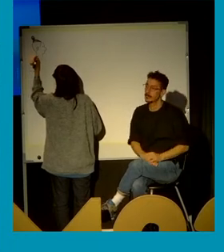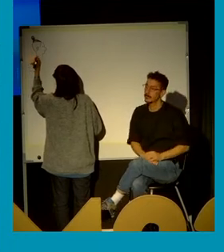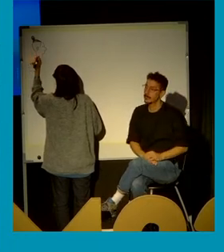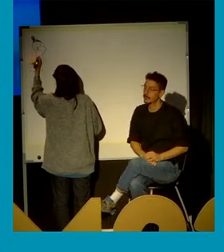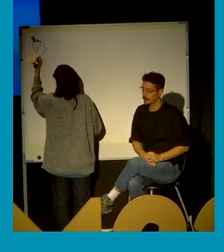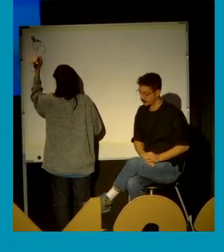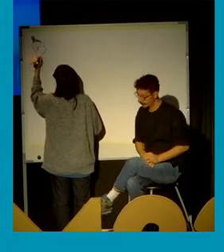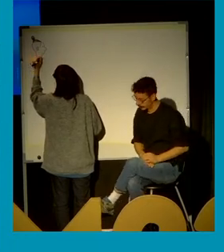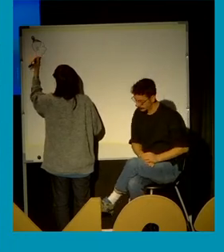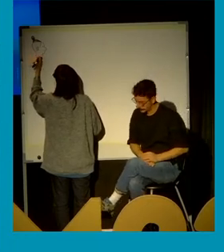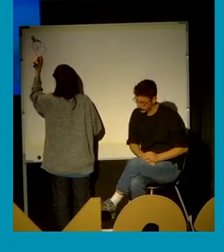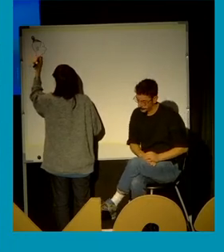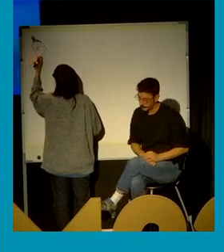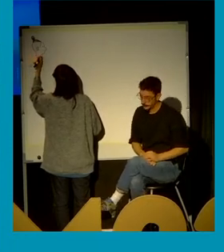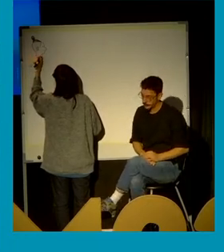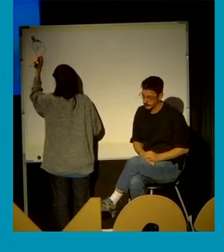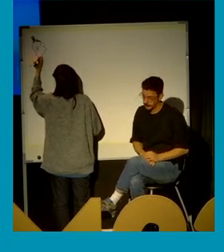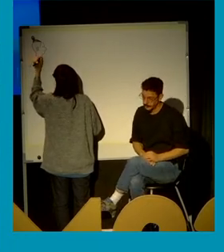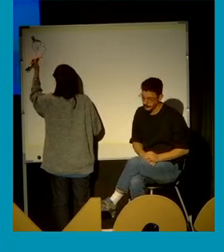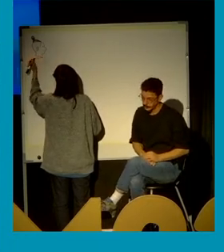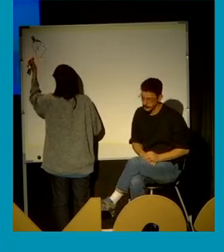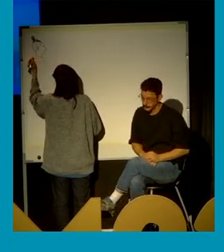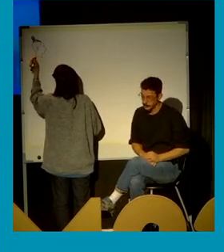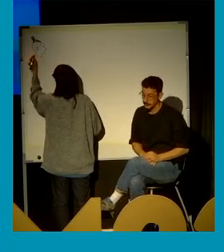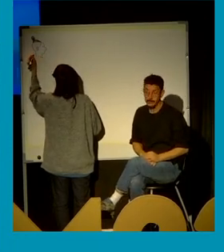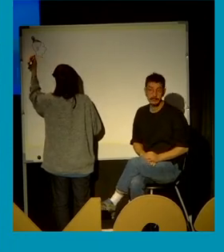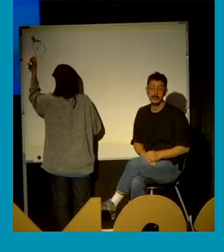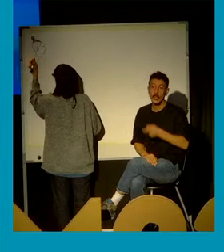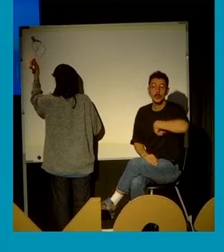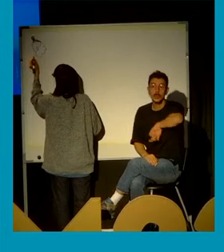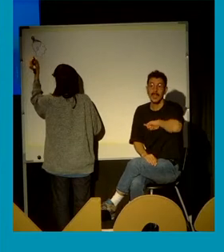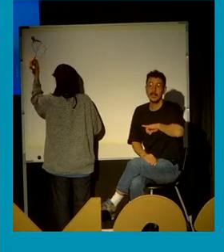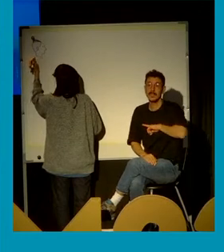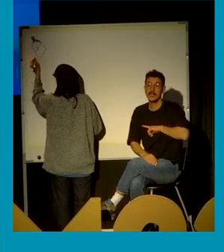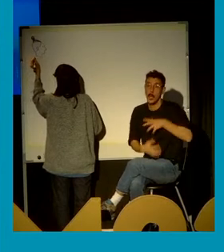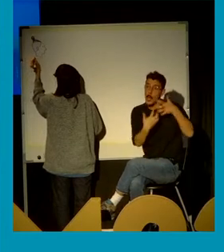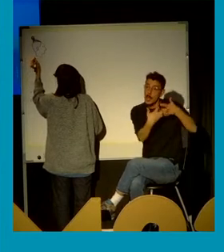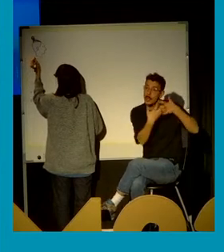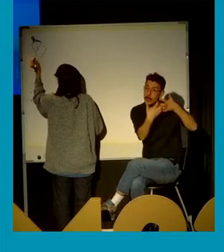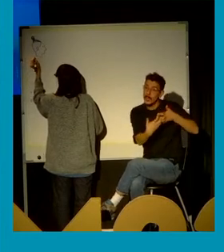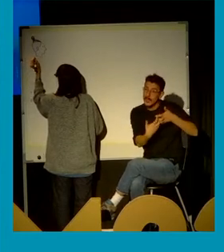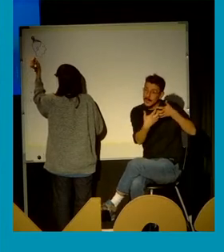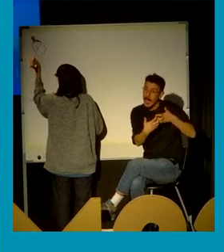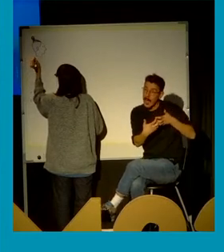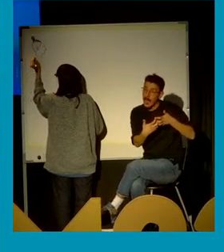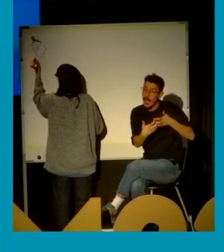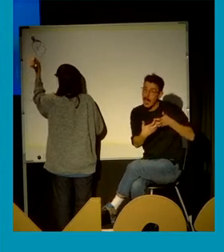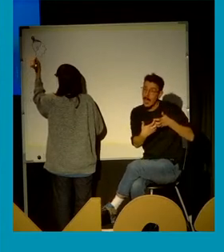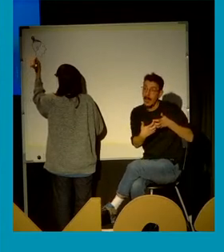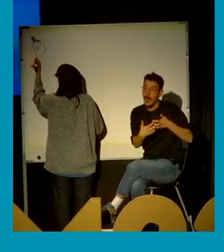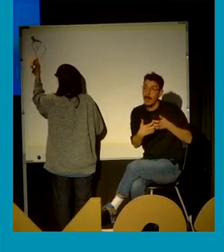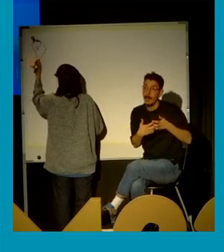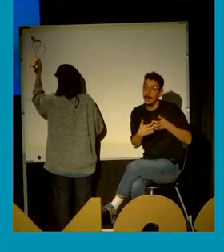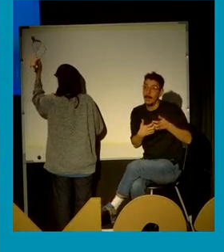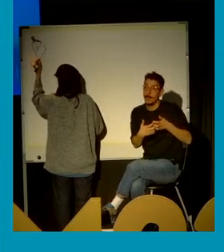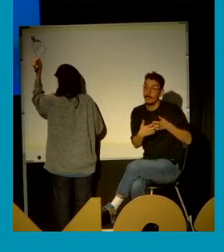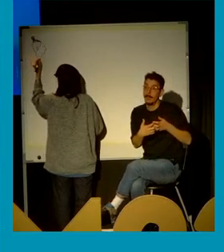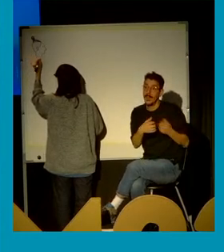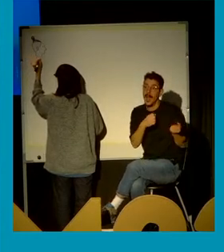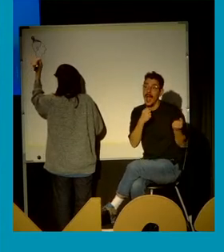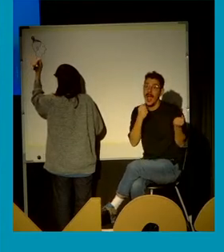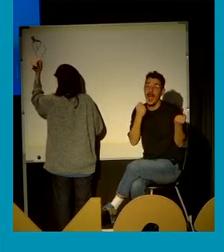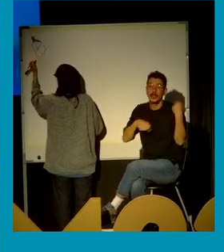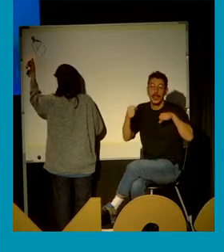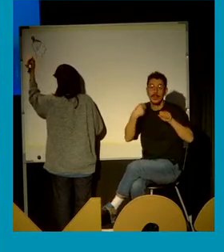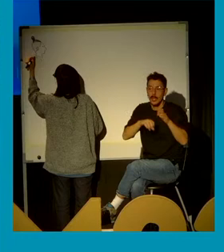acabarem amb elles fent actuacions privades,